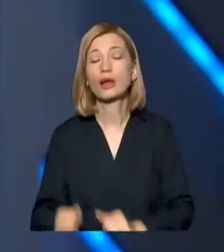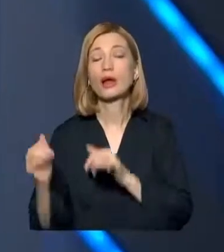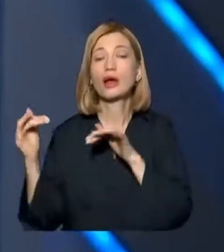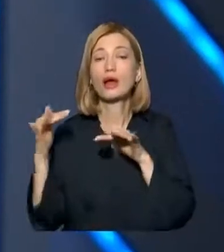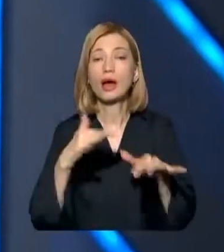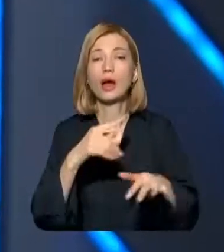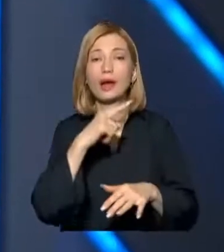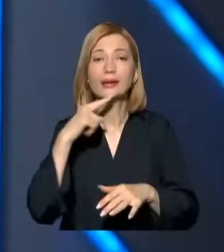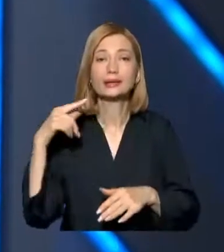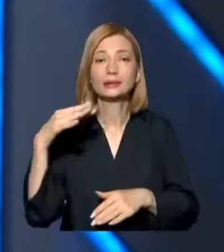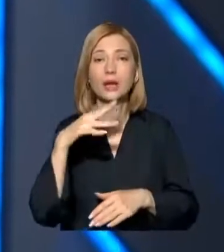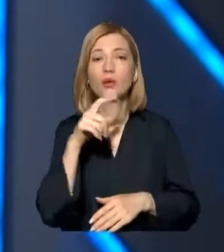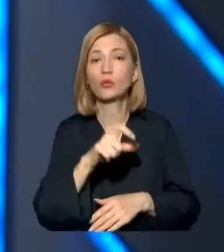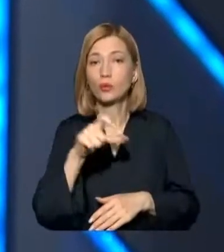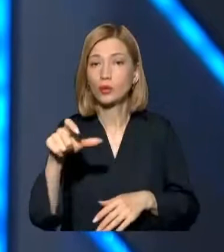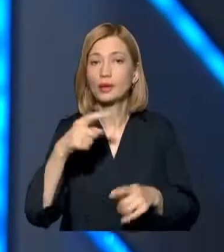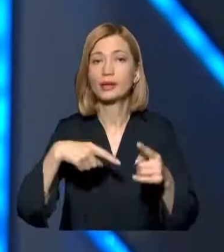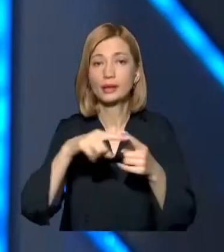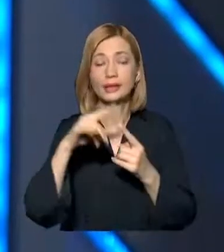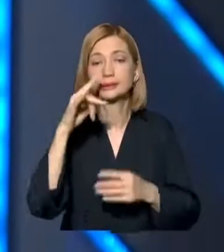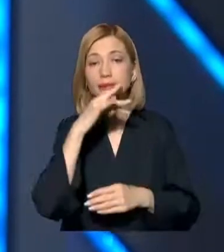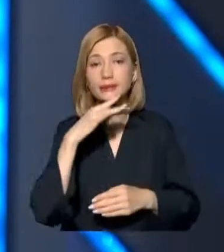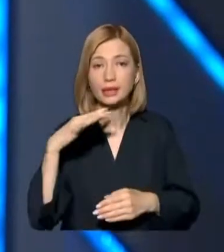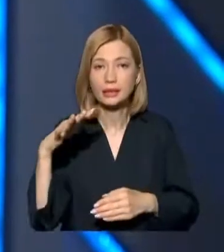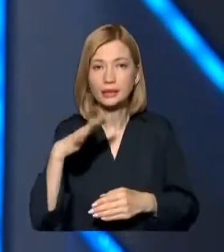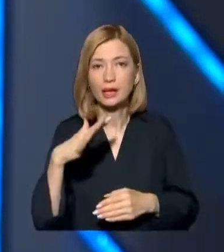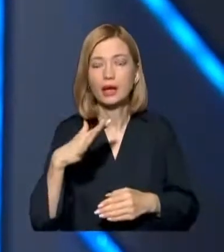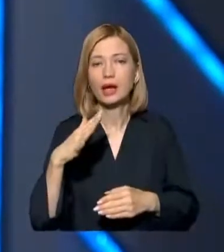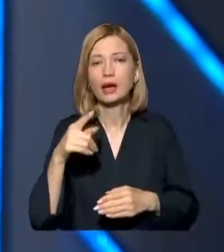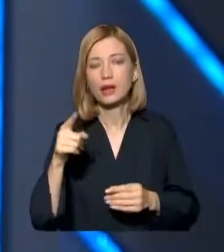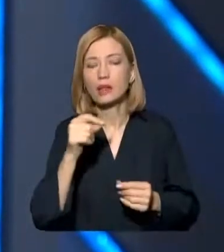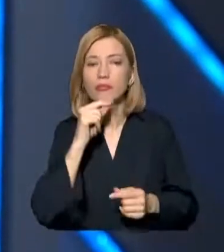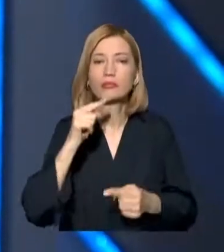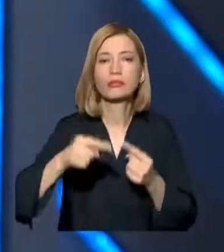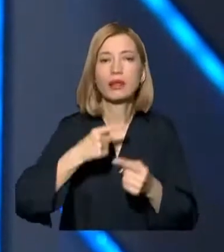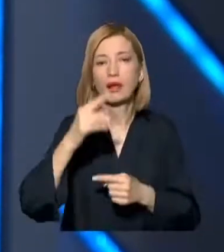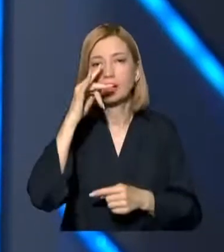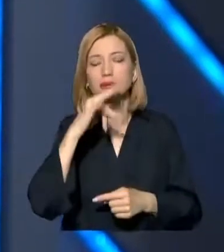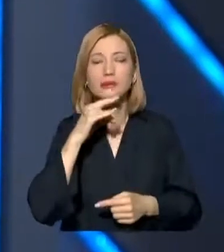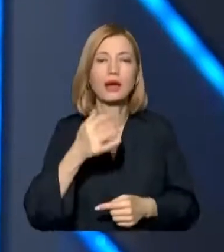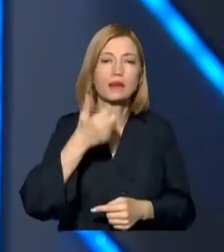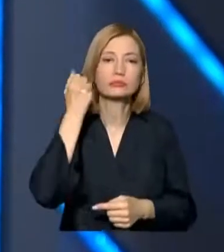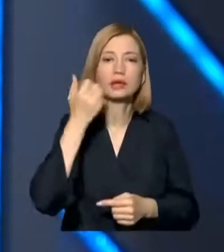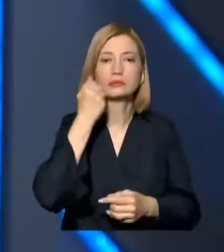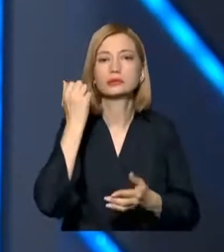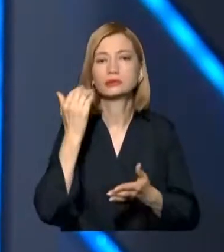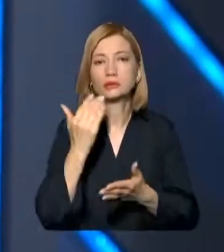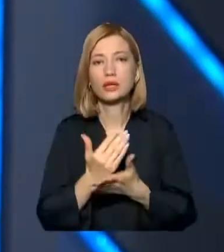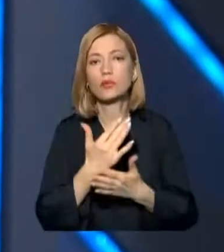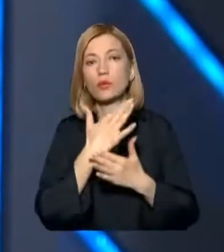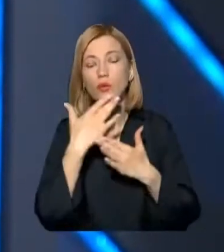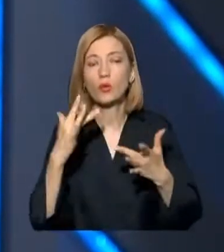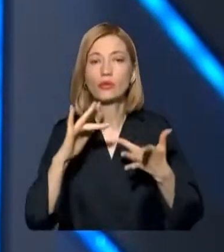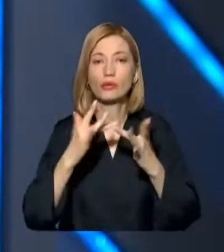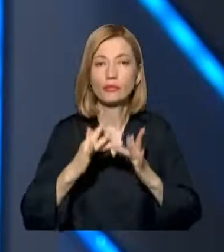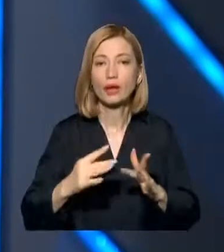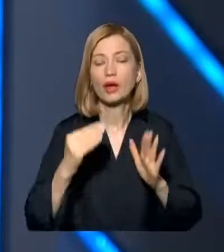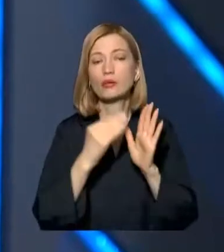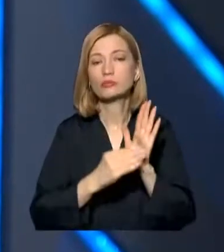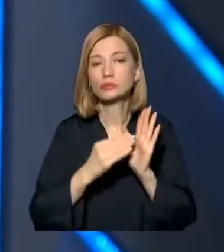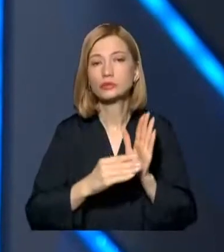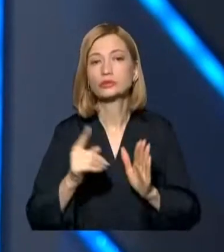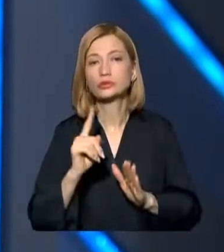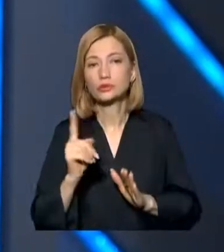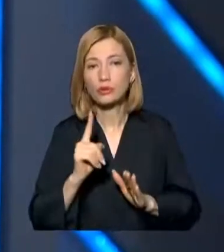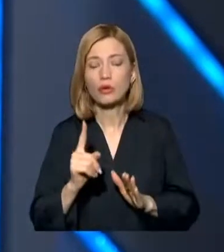Наплывом российских граждан в нашу страну уже пользуются некоторые предприимчивые казахстанцы. Многие в сети пишут о том, что и